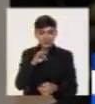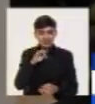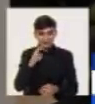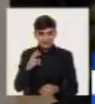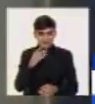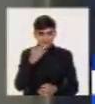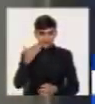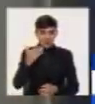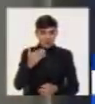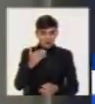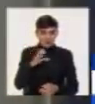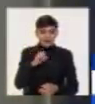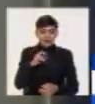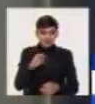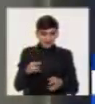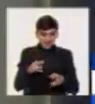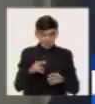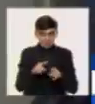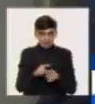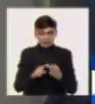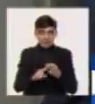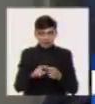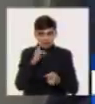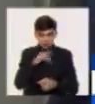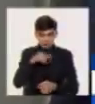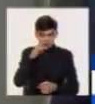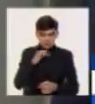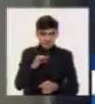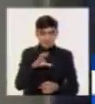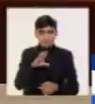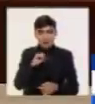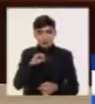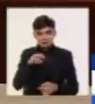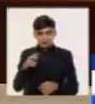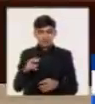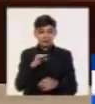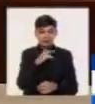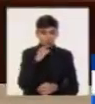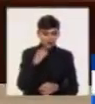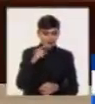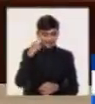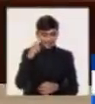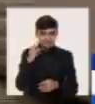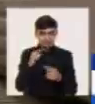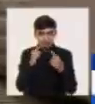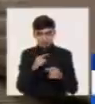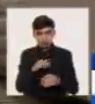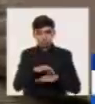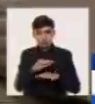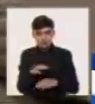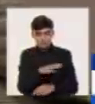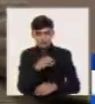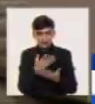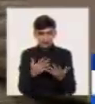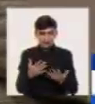Ресейге салатын санкциясы саяси тұлғалармен байланысты болмайды дейді. Бірақ Байденнің бұған дейін Ресей мен Қытайға көзқарасының қатаң болатындығын